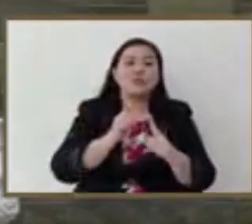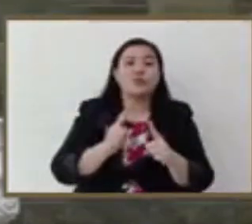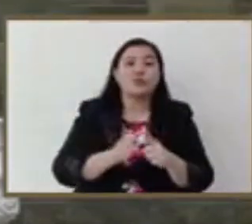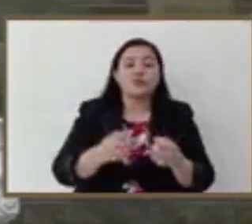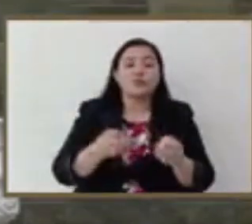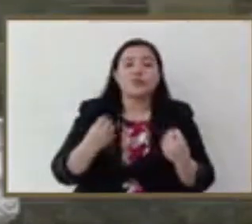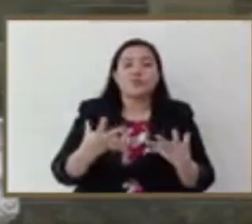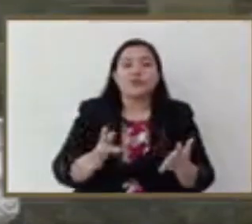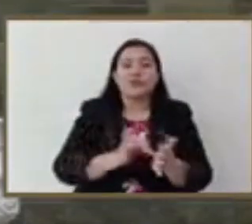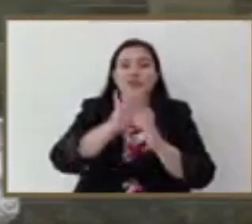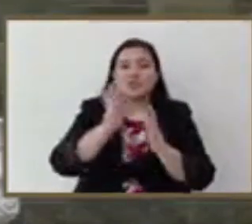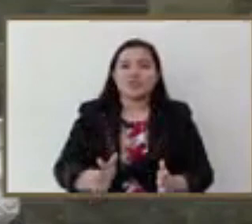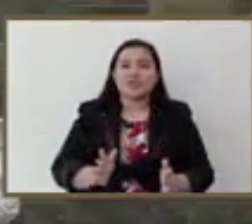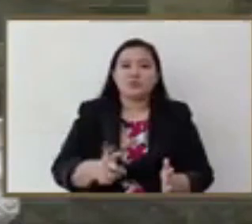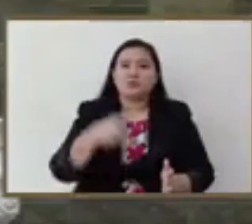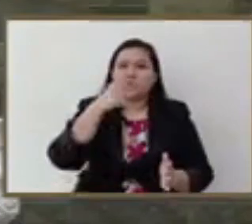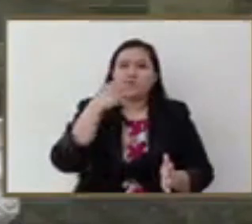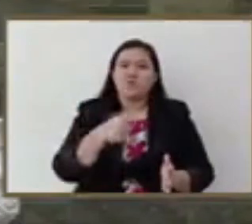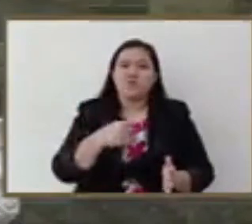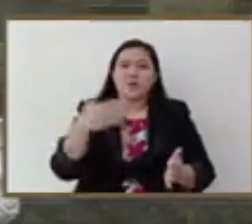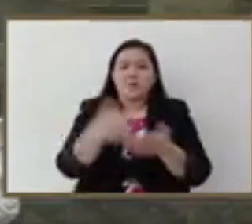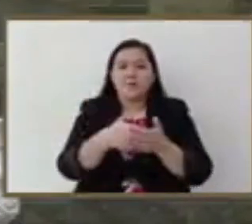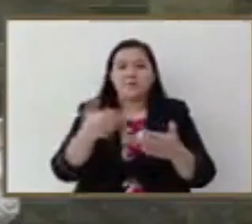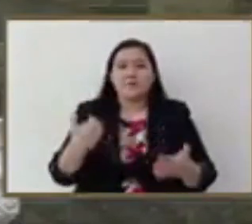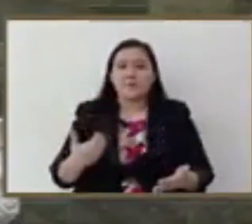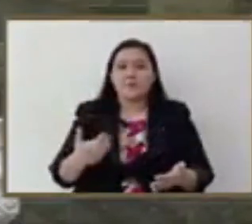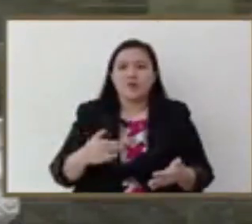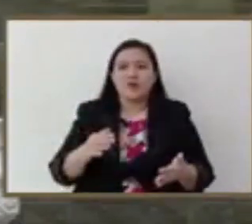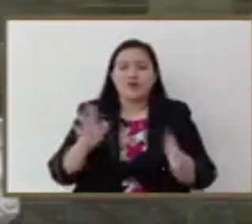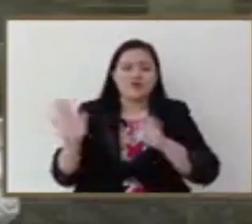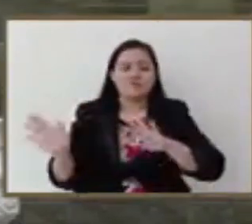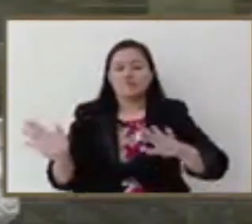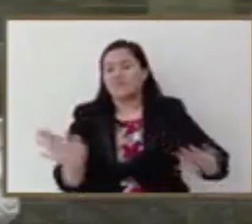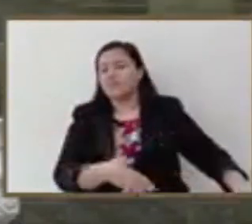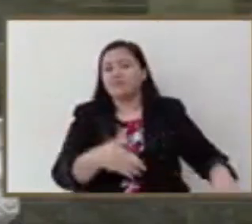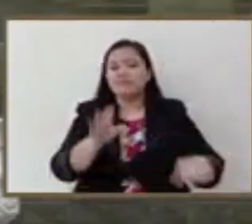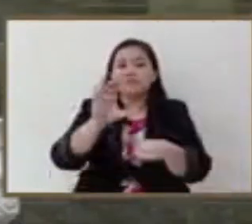Na lumayo na sa church. Lumayo na po rito. Hindi na nakaka-attend ng service.